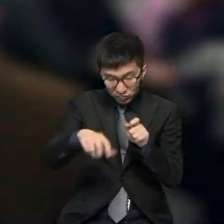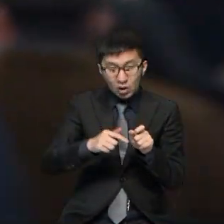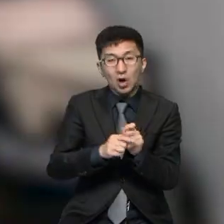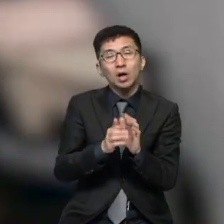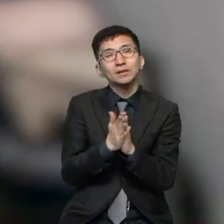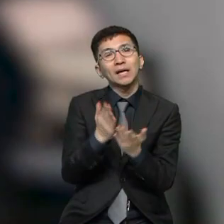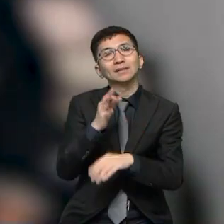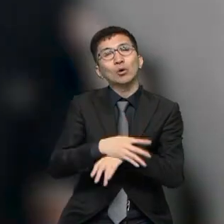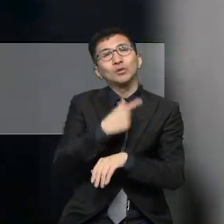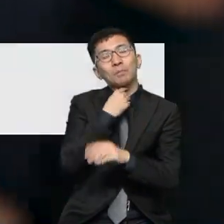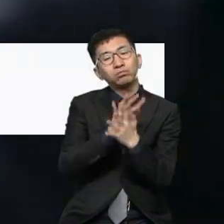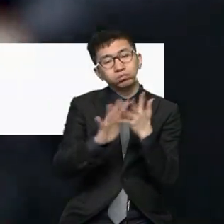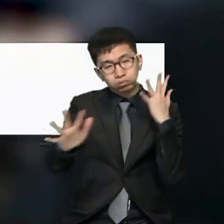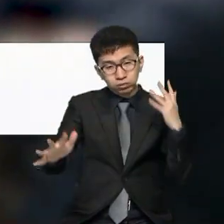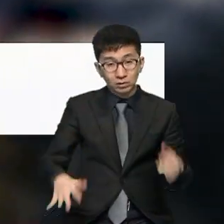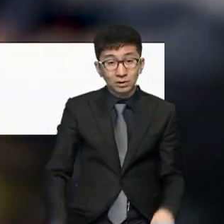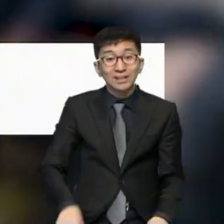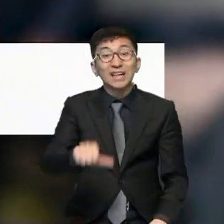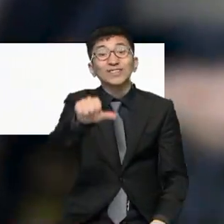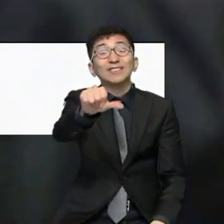없습니다.